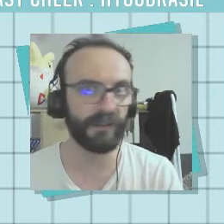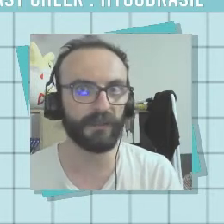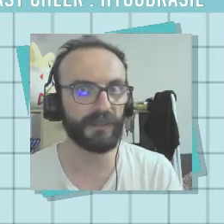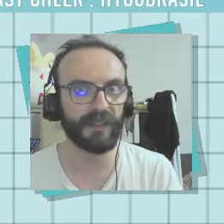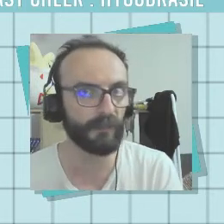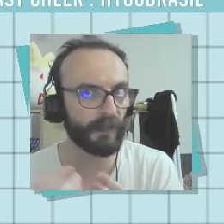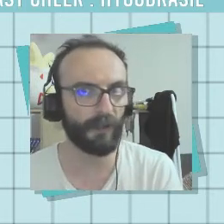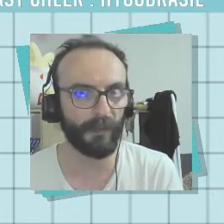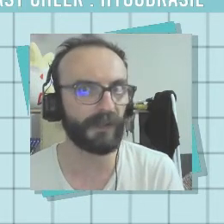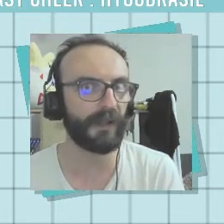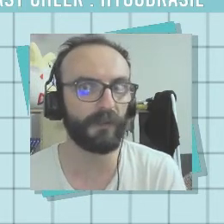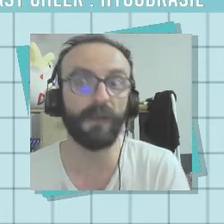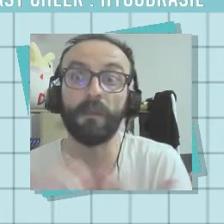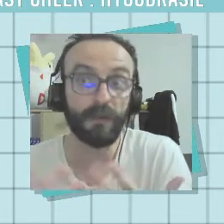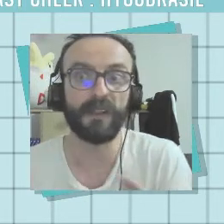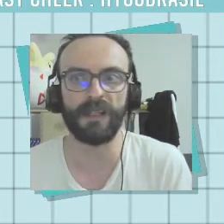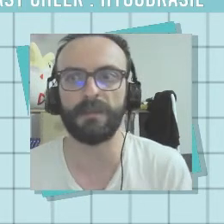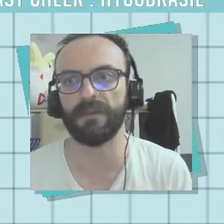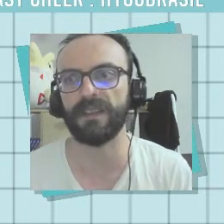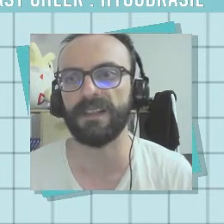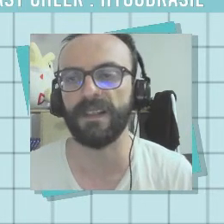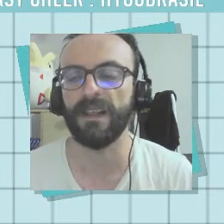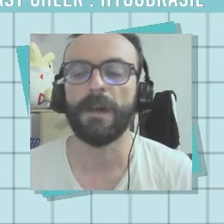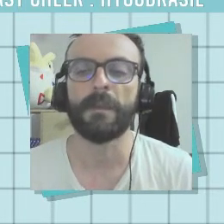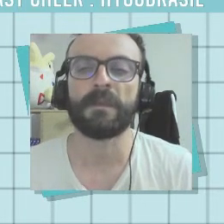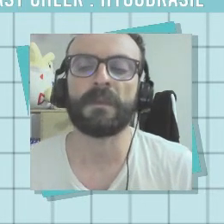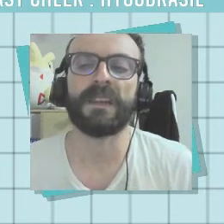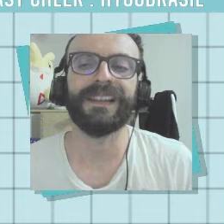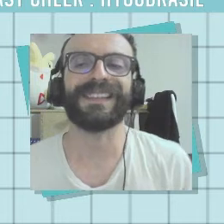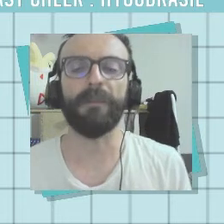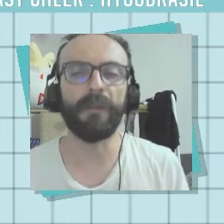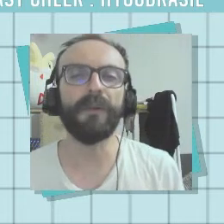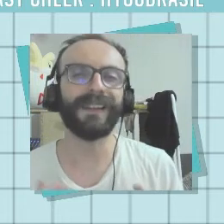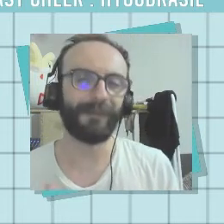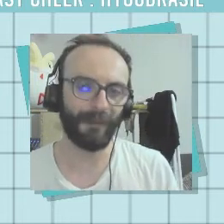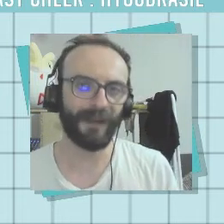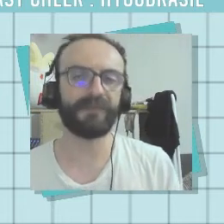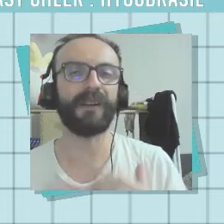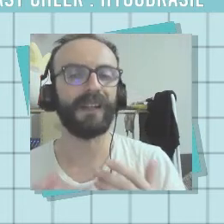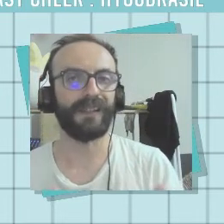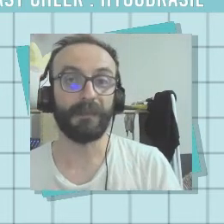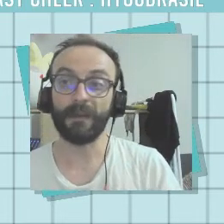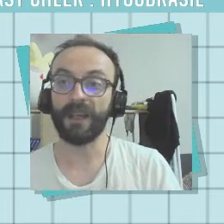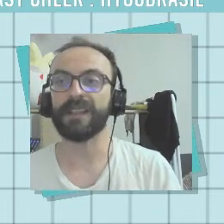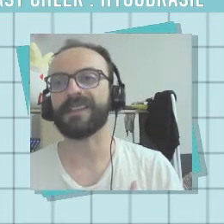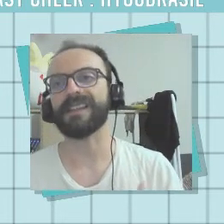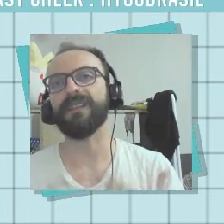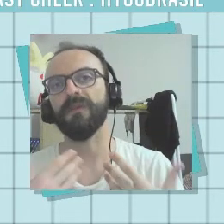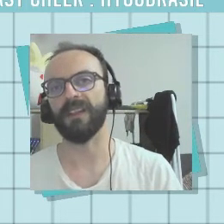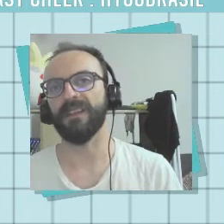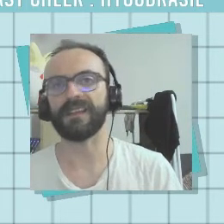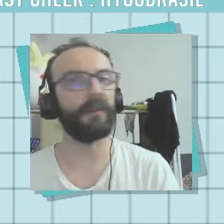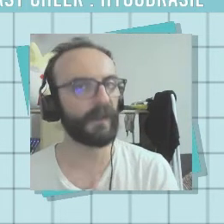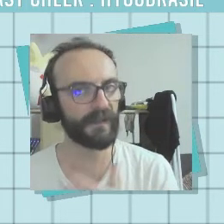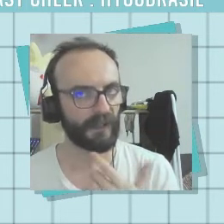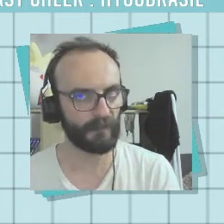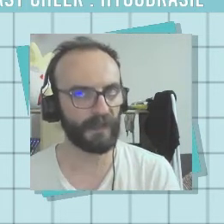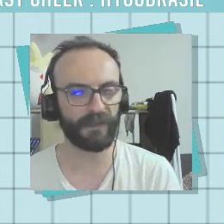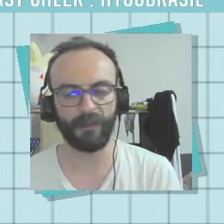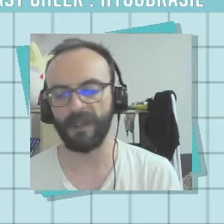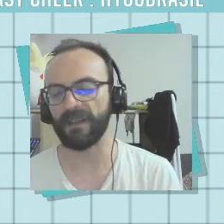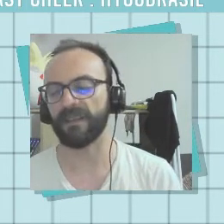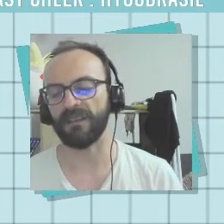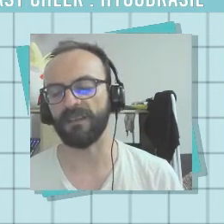elle a une définition qui peut apparaître à côté, on peut imaginer plein d'utilités. Ça peut être pas mal pour aider, mais pareil, ce sera qu'une aide. Ça remplacera jamais